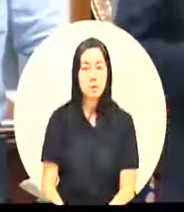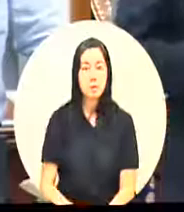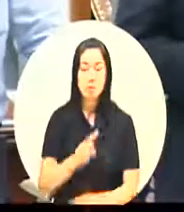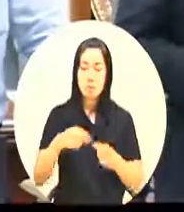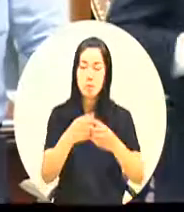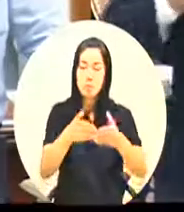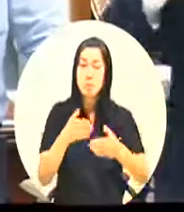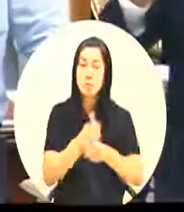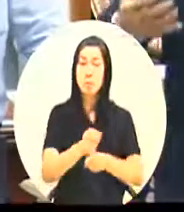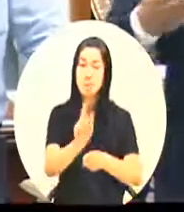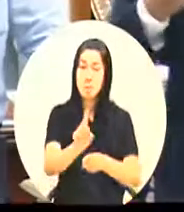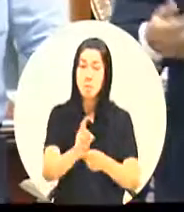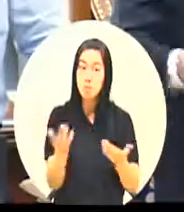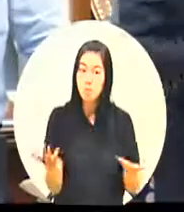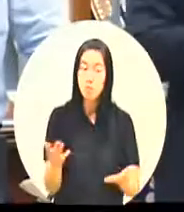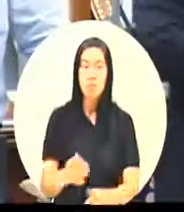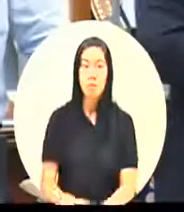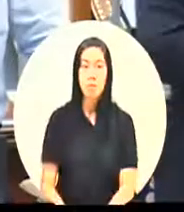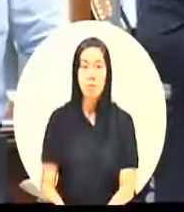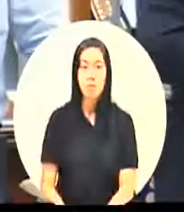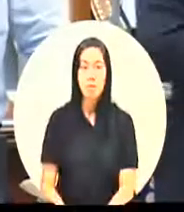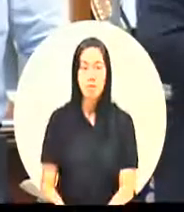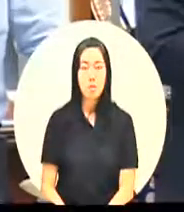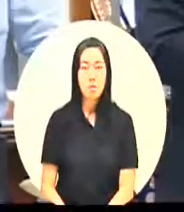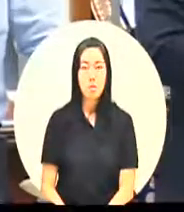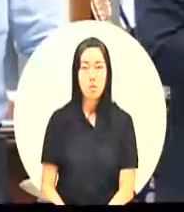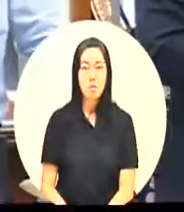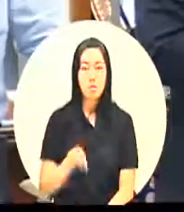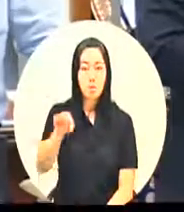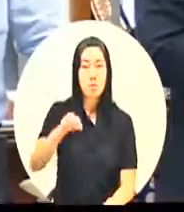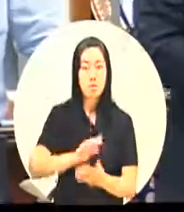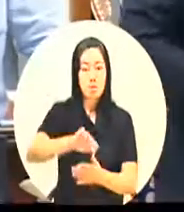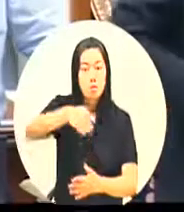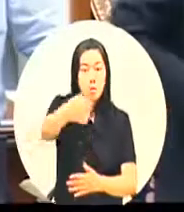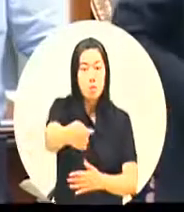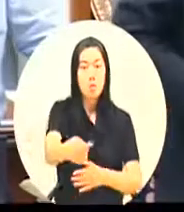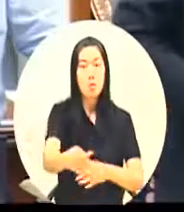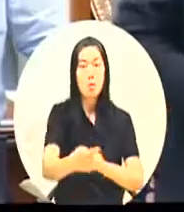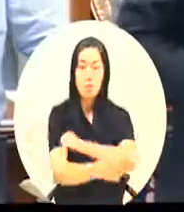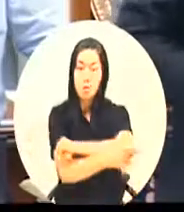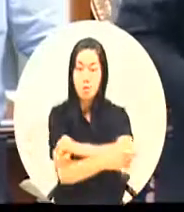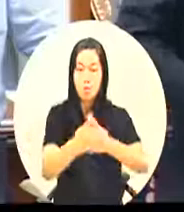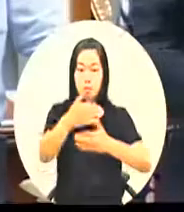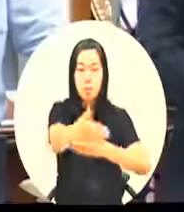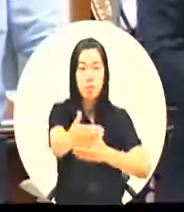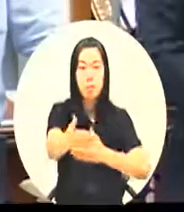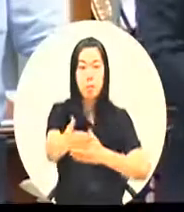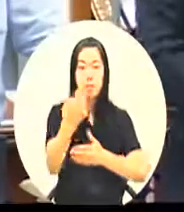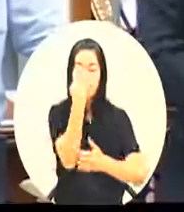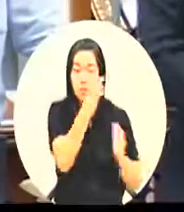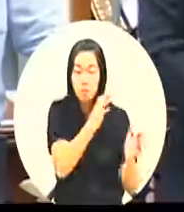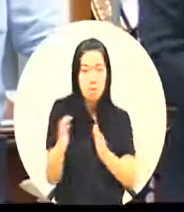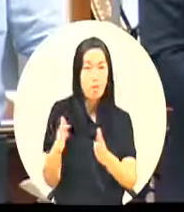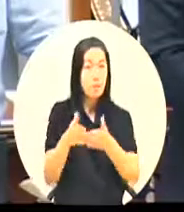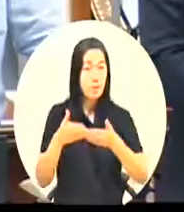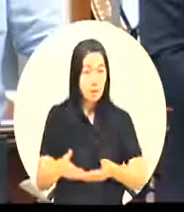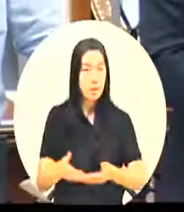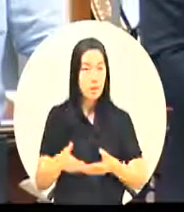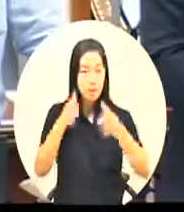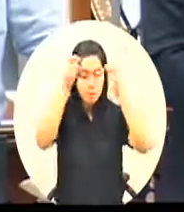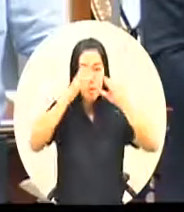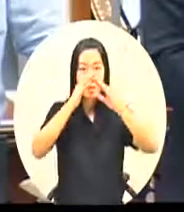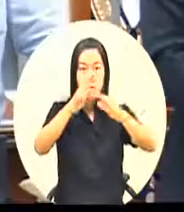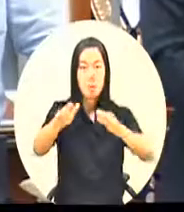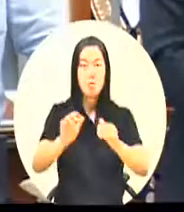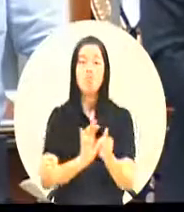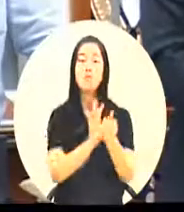怎么做？我们的营养午餐供应其实在后段的田间管理是相当重要的。那高雄市在这几年推动，甚至合并